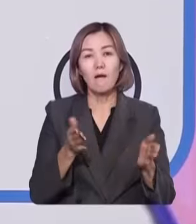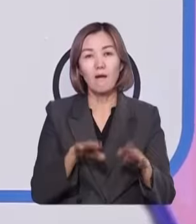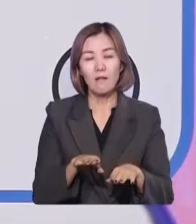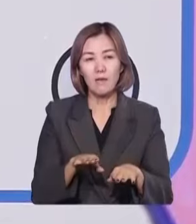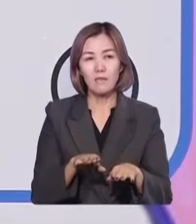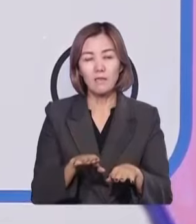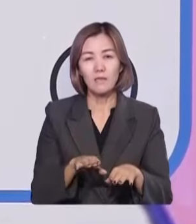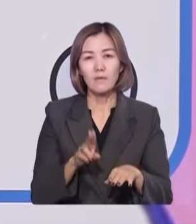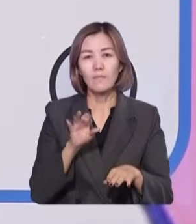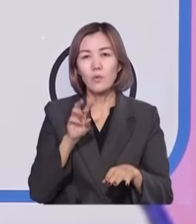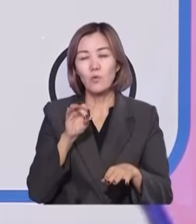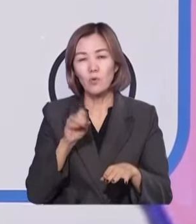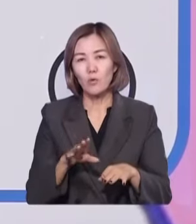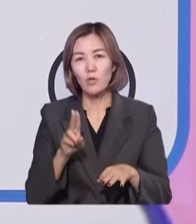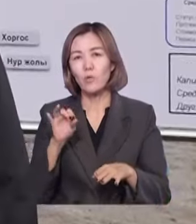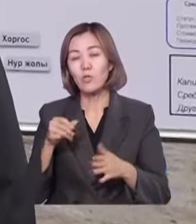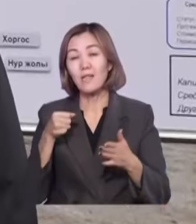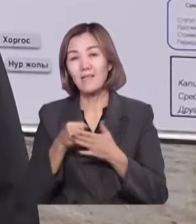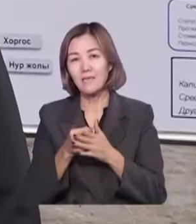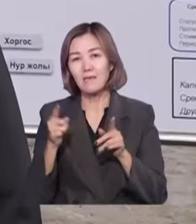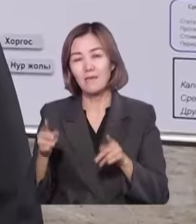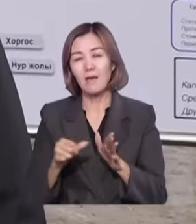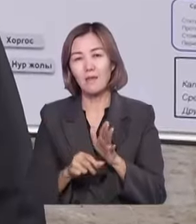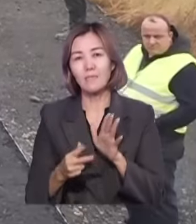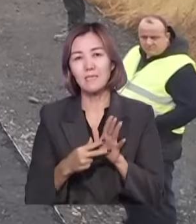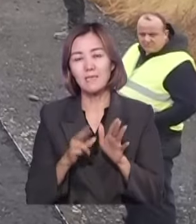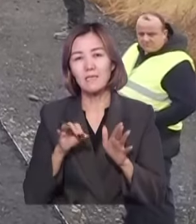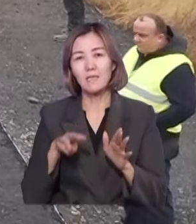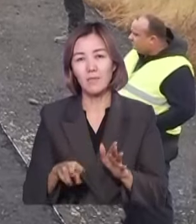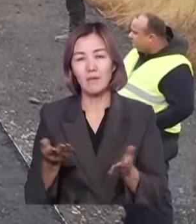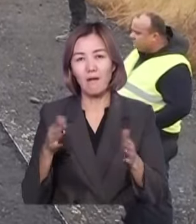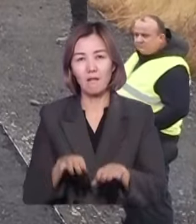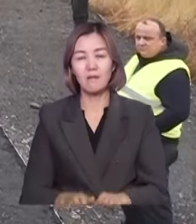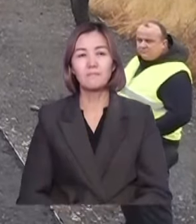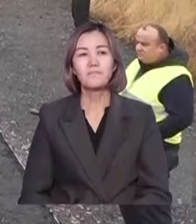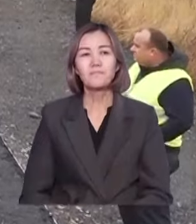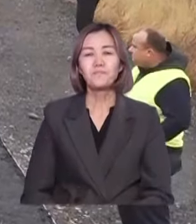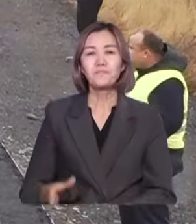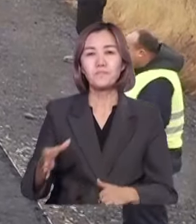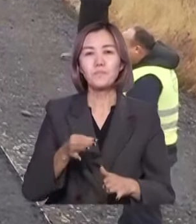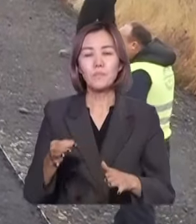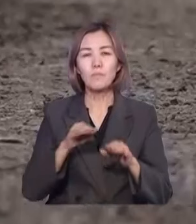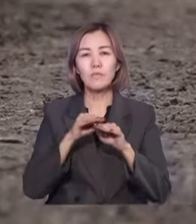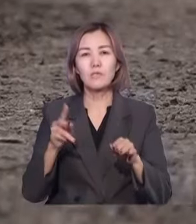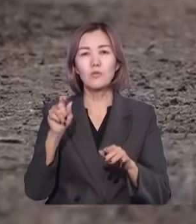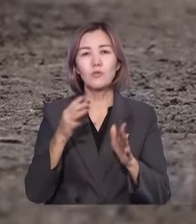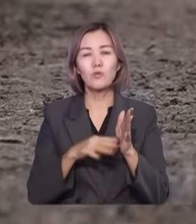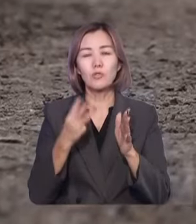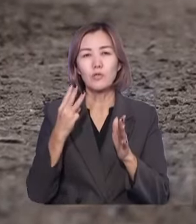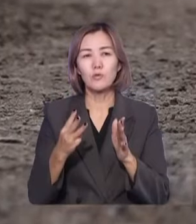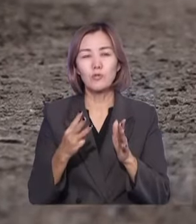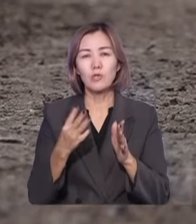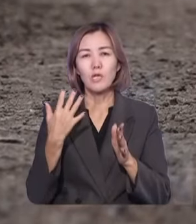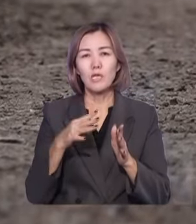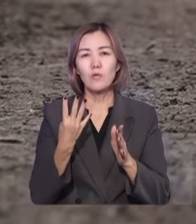учаскесі қоңыр өлеңнен Көктауға дейінгі 68 шақырым. Биыл облыстық деңгейдегі 193 шақырым және